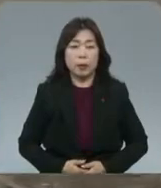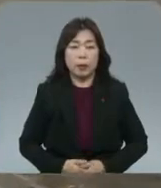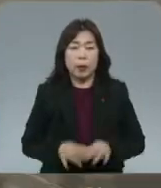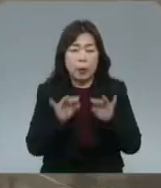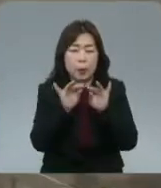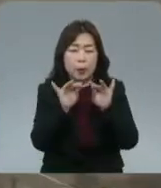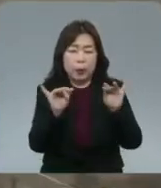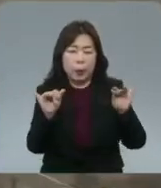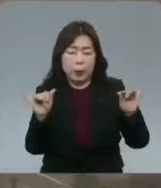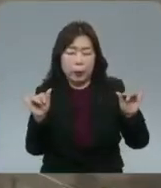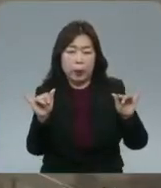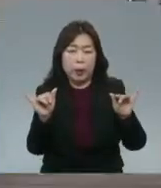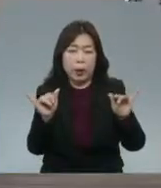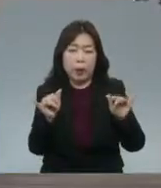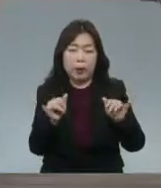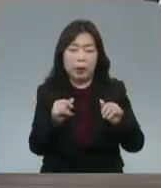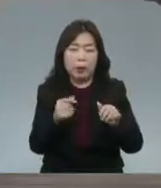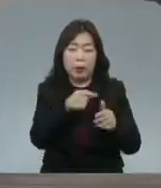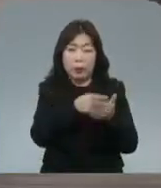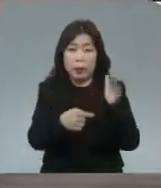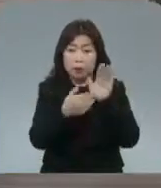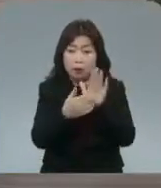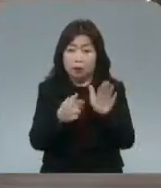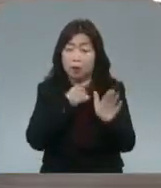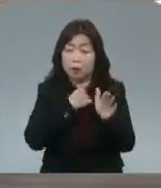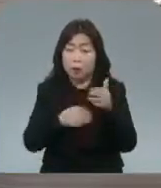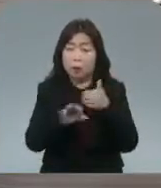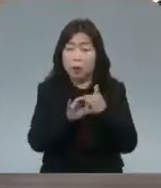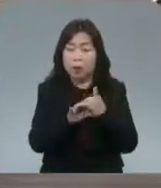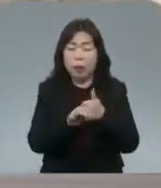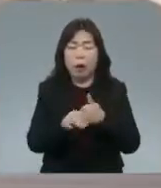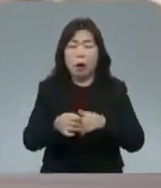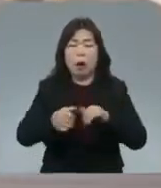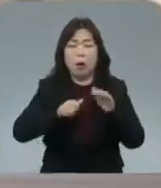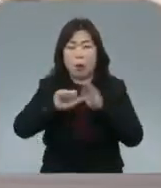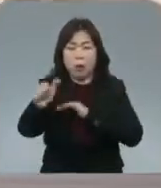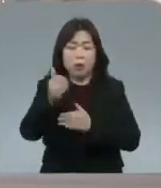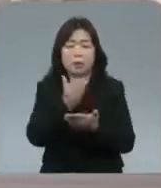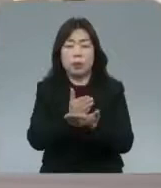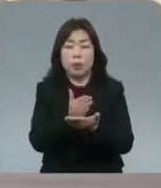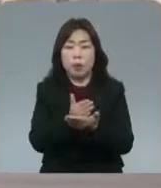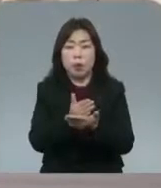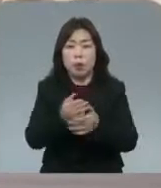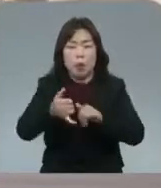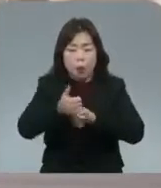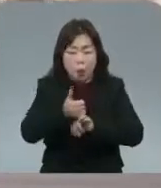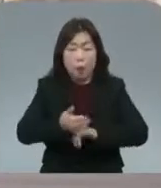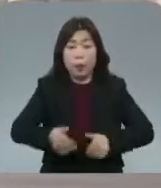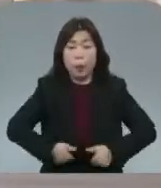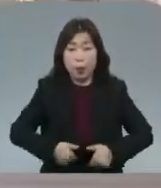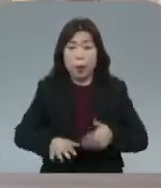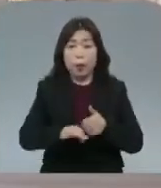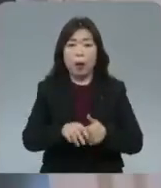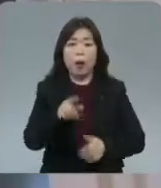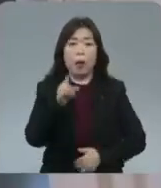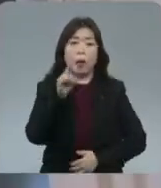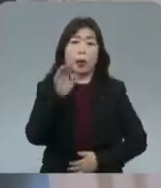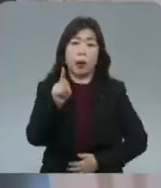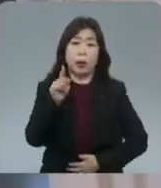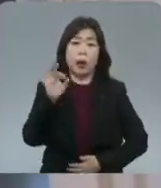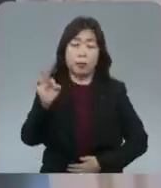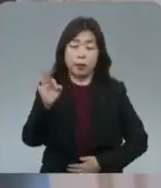воздуха с накапливанием загрязняющих веществ которые поступают из китая с теплым западным ветром и